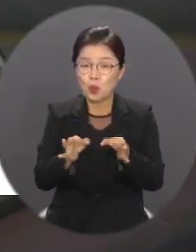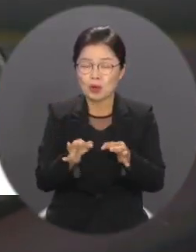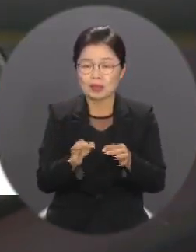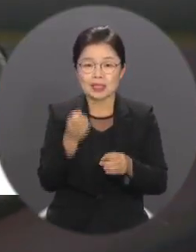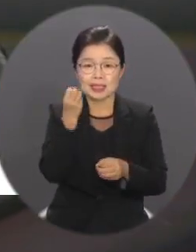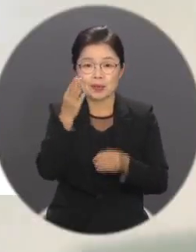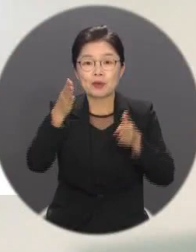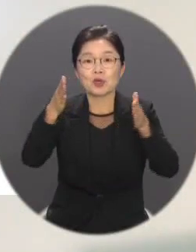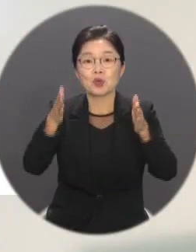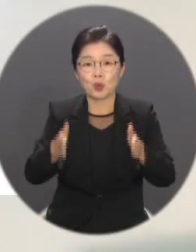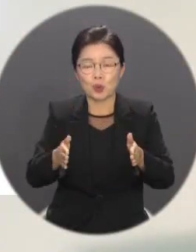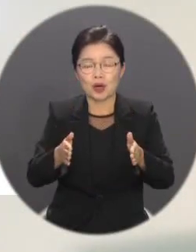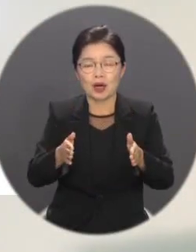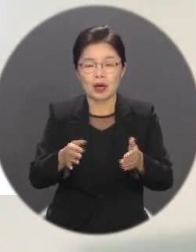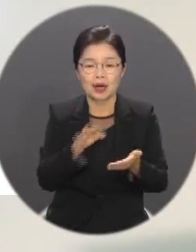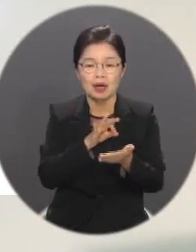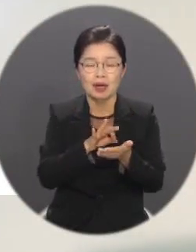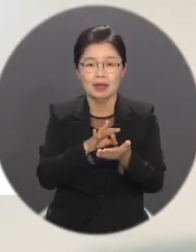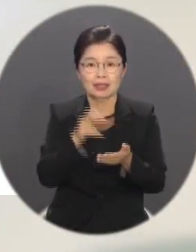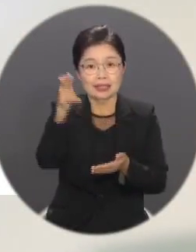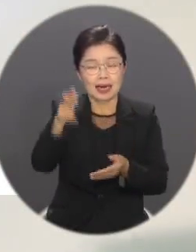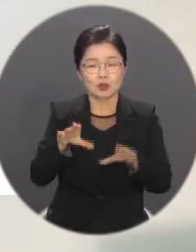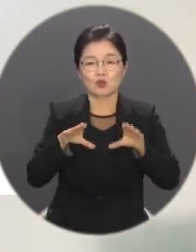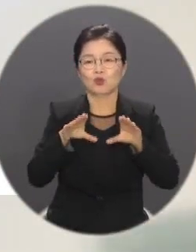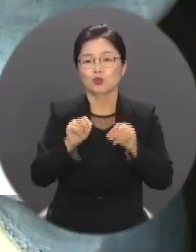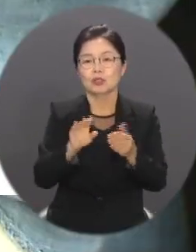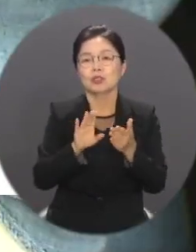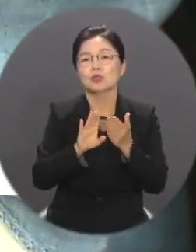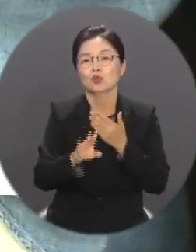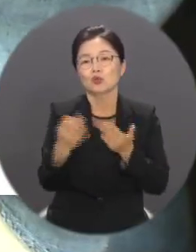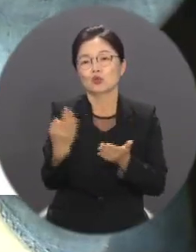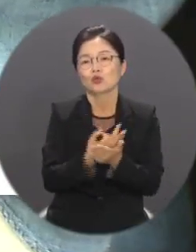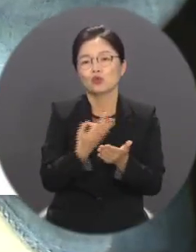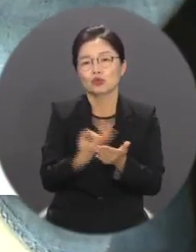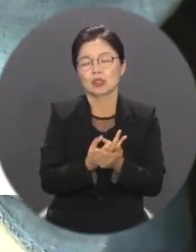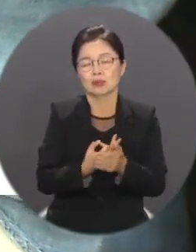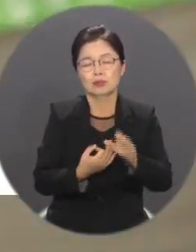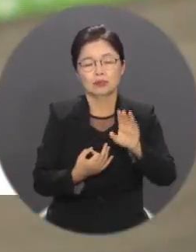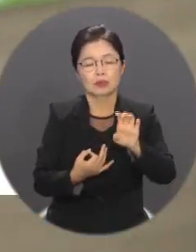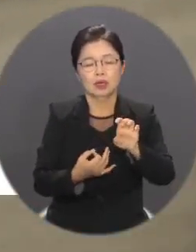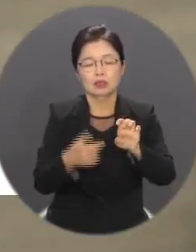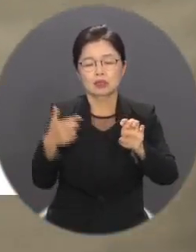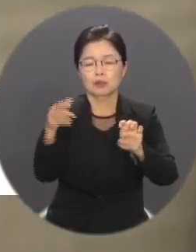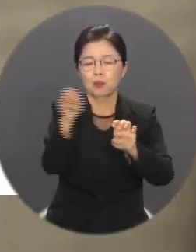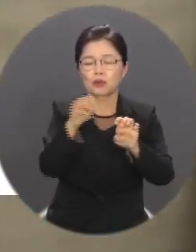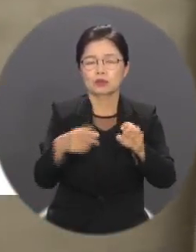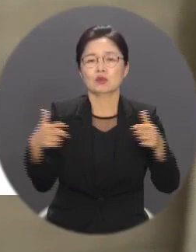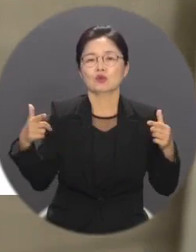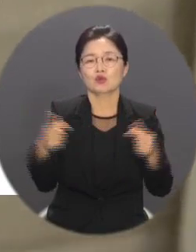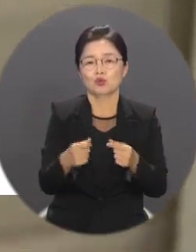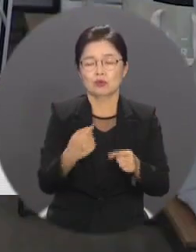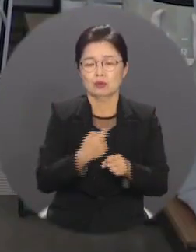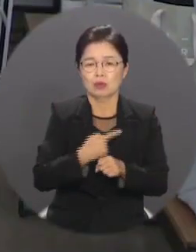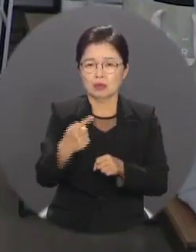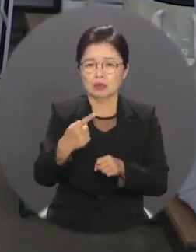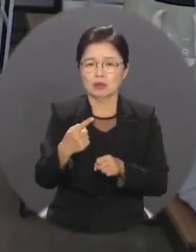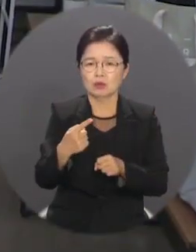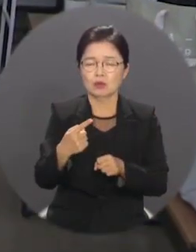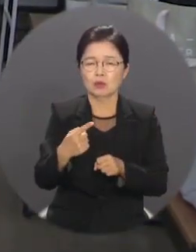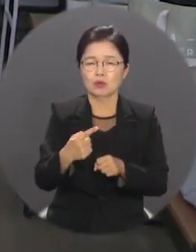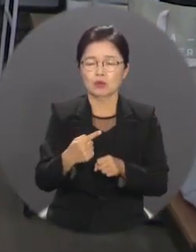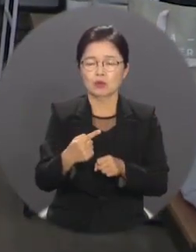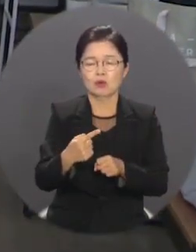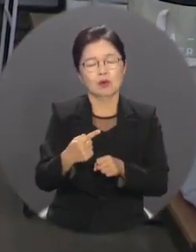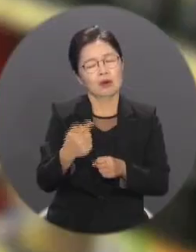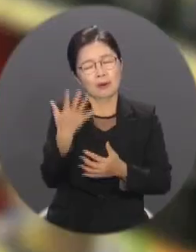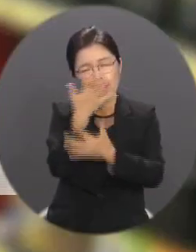상생 카드 중단으로 매출의 30 에서 40% 정도 감소했는데 내년엔 기대 조차 힘들게 됐다 고 하셔야